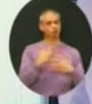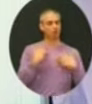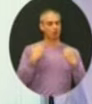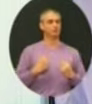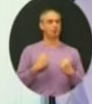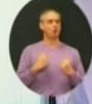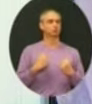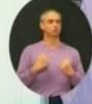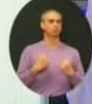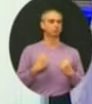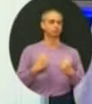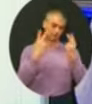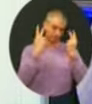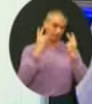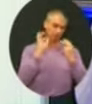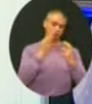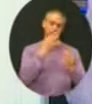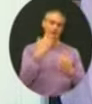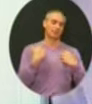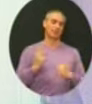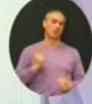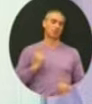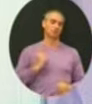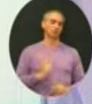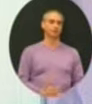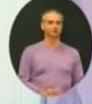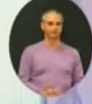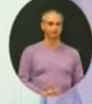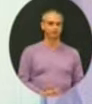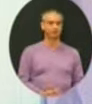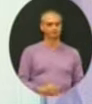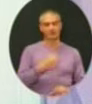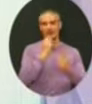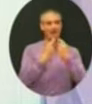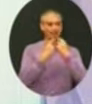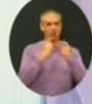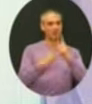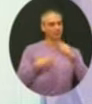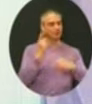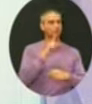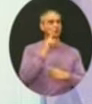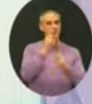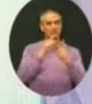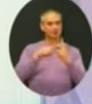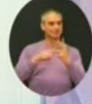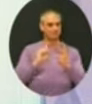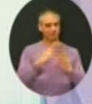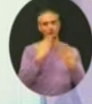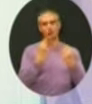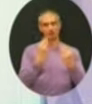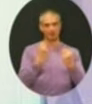הביטחון, בעיקר שאלת הביטחון האישי. טוב, ברעיון הבא אנחנו נדבר בהרחבה על השמות האלה. אמיר פרץ, שלום ותודה. תודה.